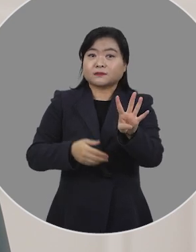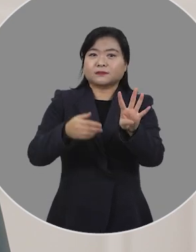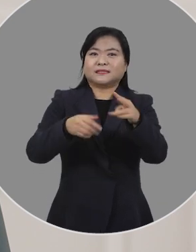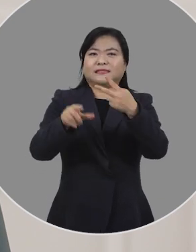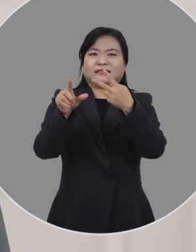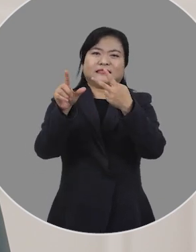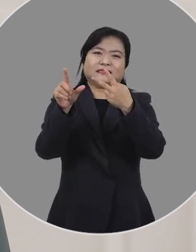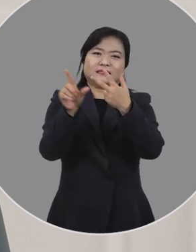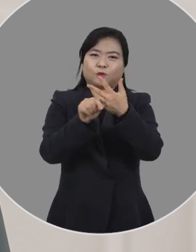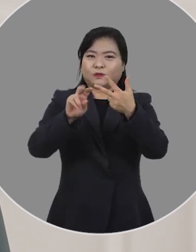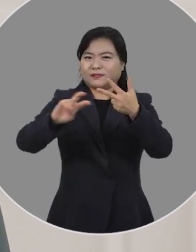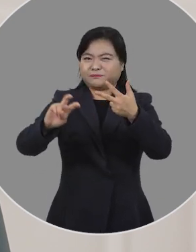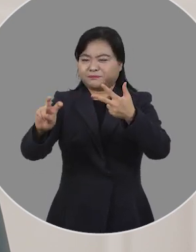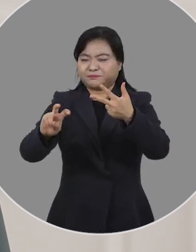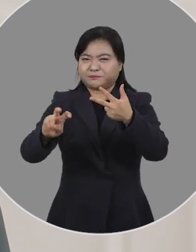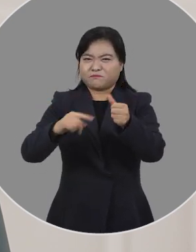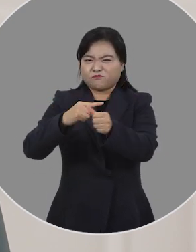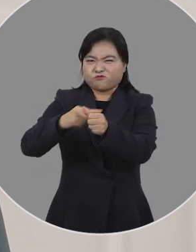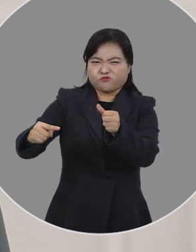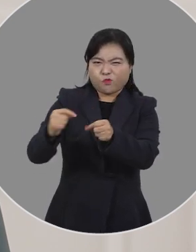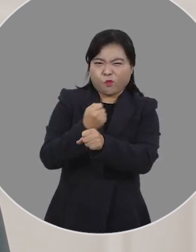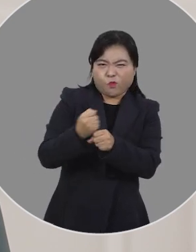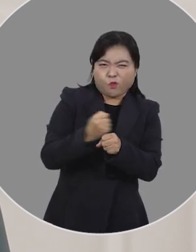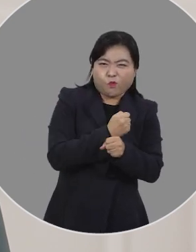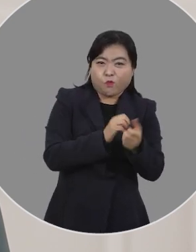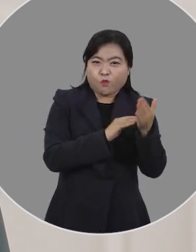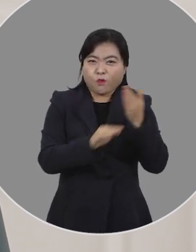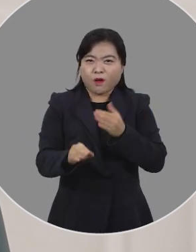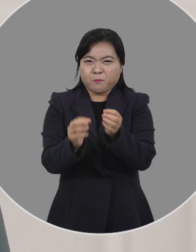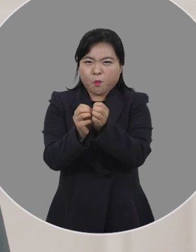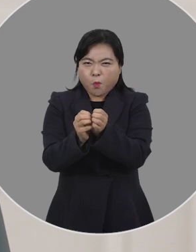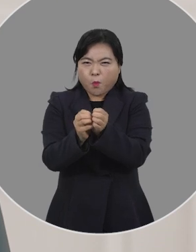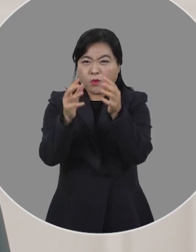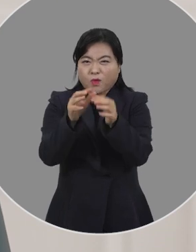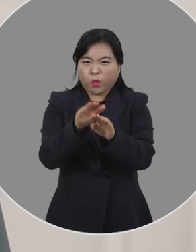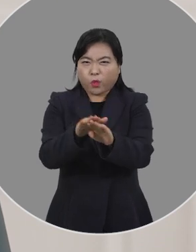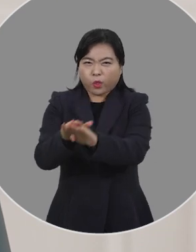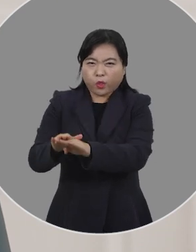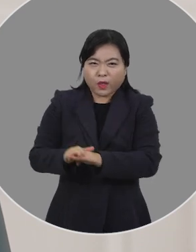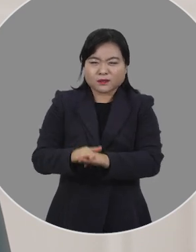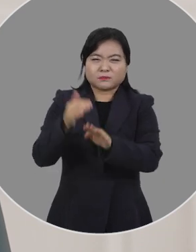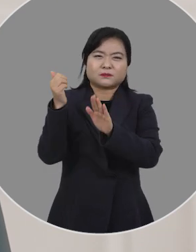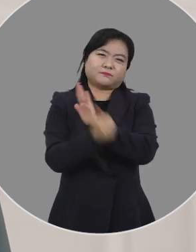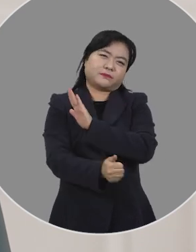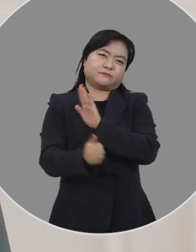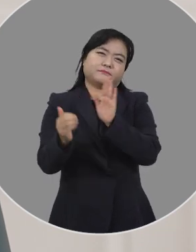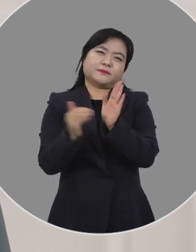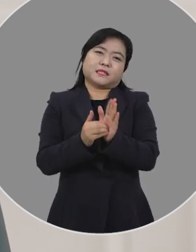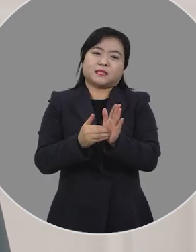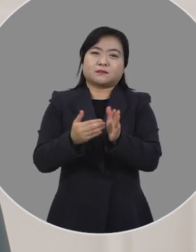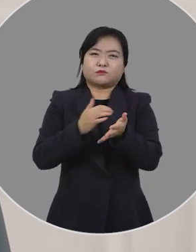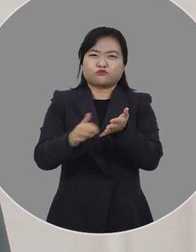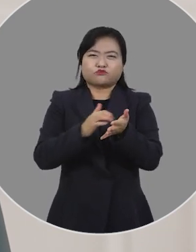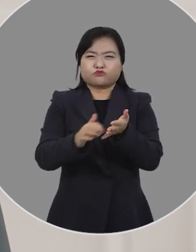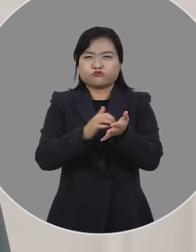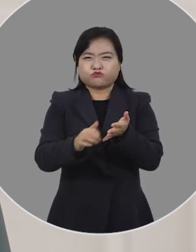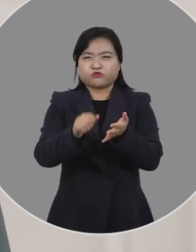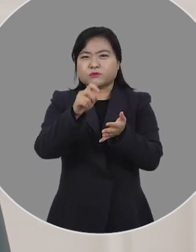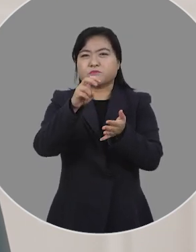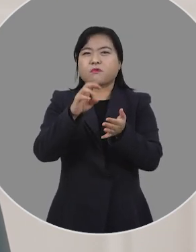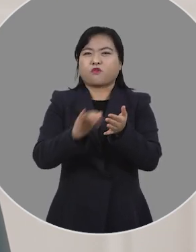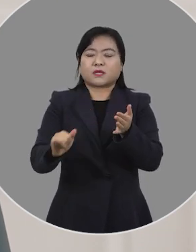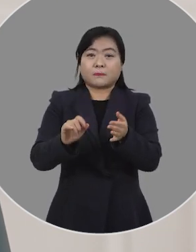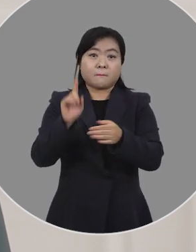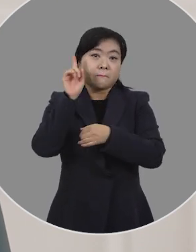날 암살 음모를 꾸미고 그 다음에 폭탄을 놓쳐 실패로 돌아갔고요. 수십 명이 그